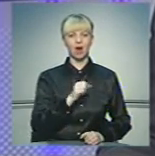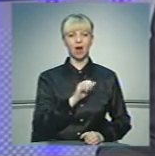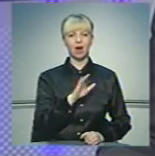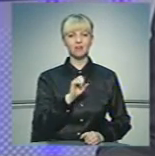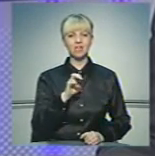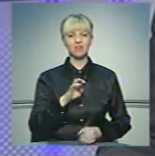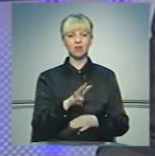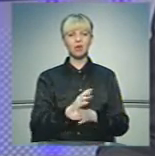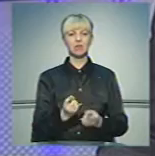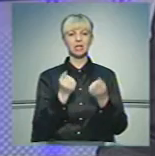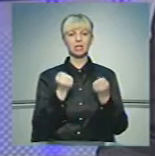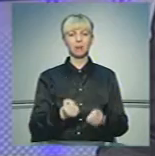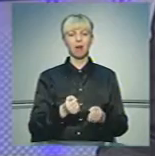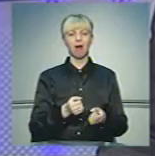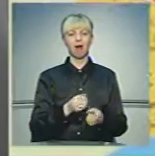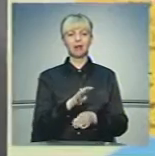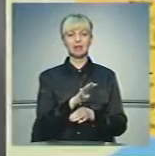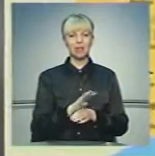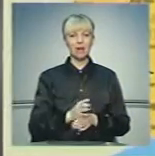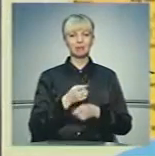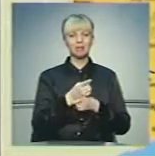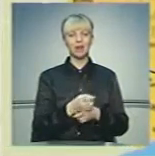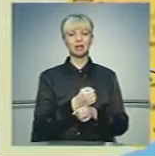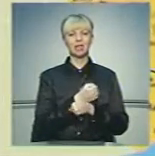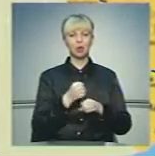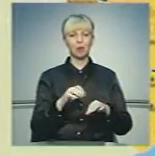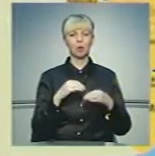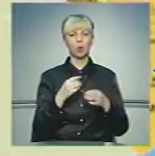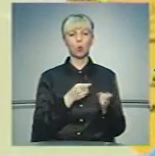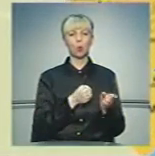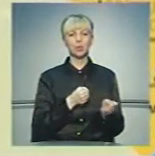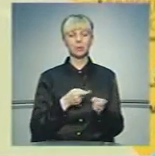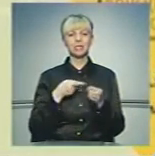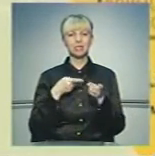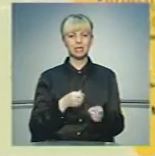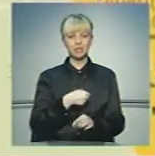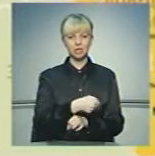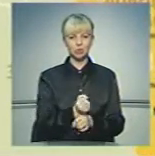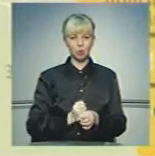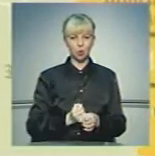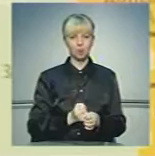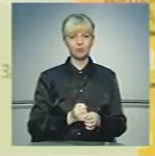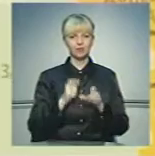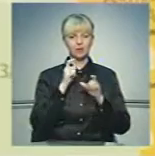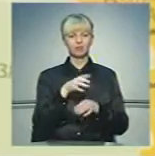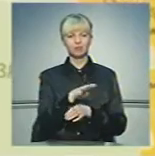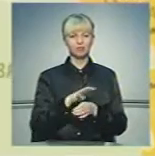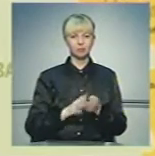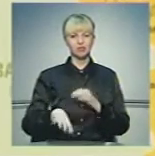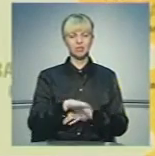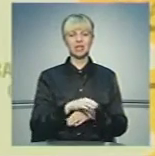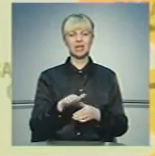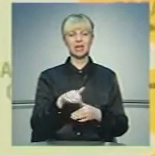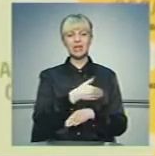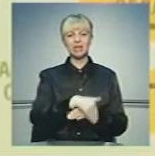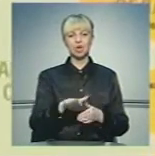Авдіївки обстріляли з великокаліберної артилерії, танків, гранатометів, кулеметів та стрілецької зброї. Бойовики гатили по всій лінії